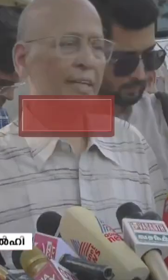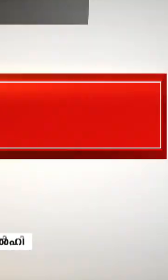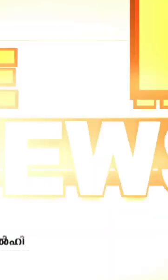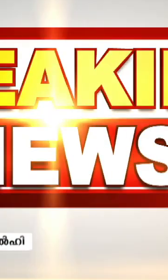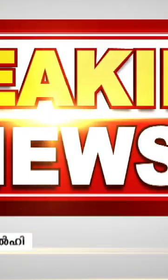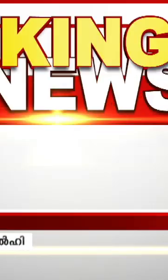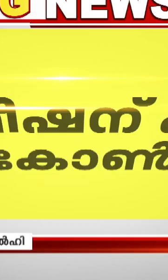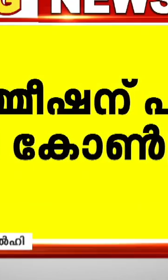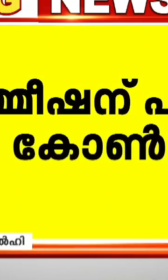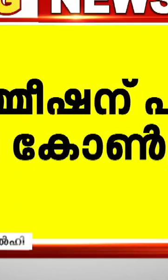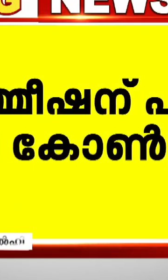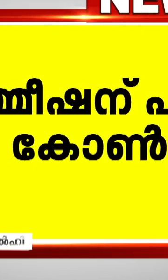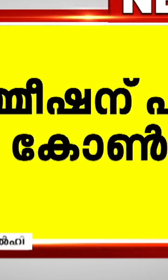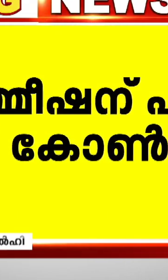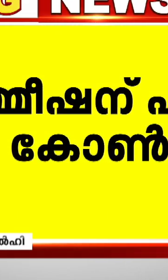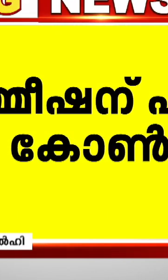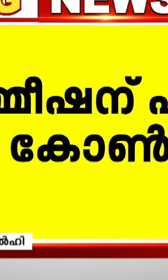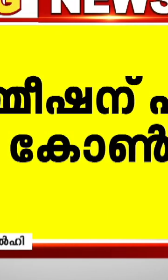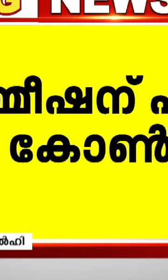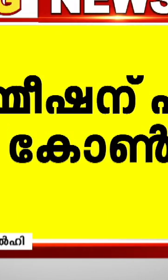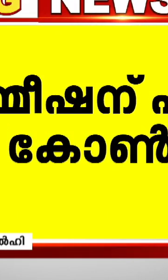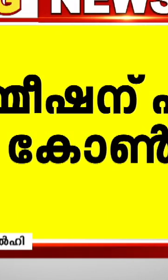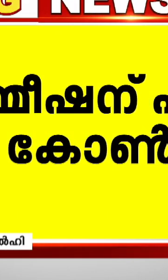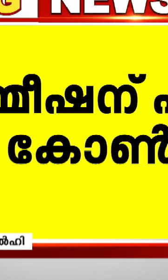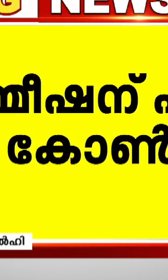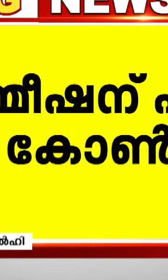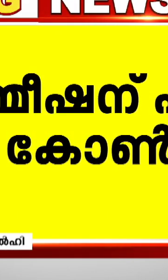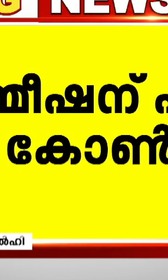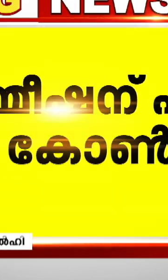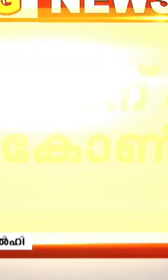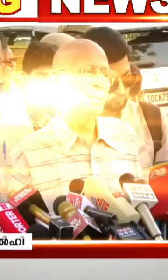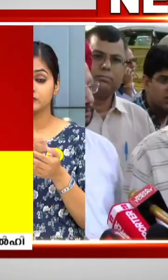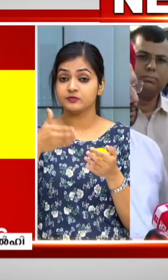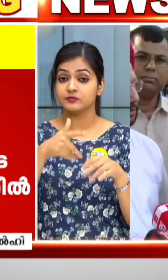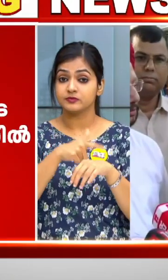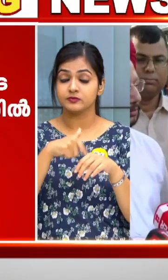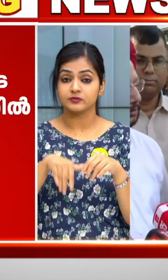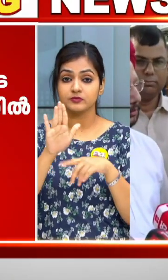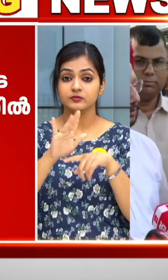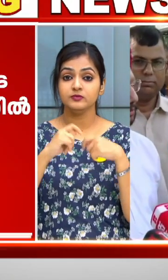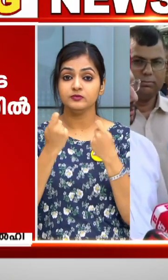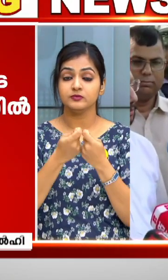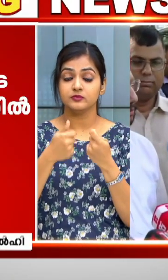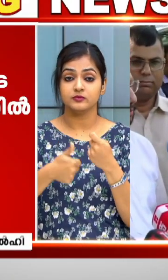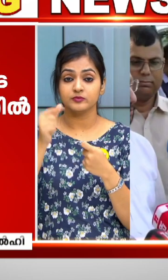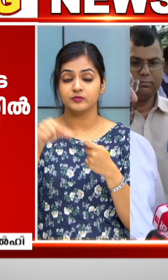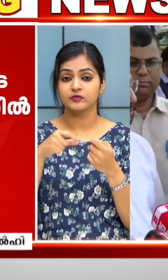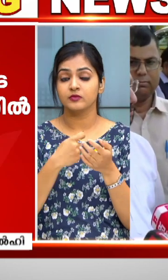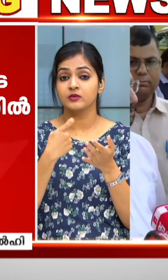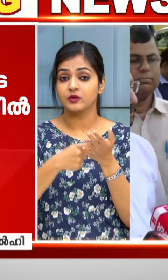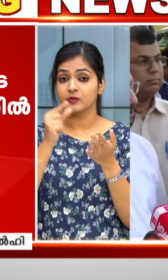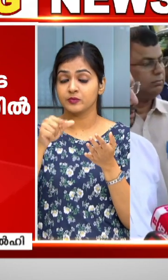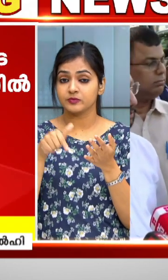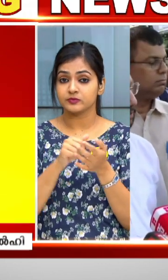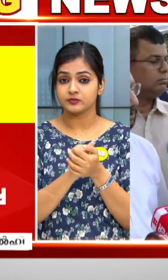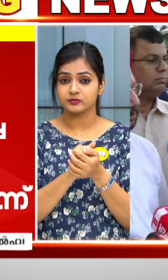ഇത്തരം പരാമർശങ്ങൾക്കെതിരെ തെരഞ്ഞെടുപ്പ് കമ്മീഷൻ സ്വീകരിക്കാറുണ്ട്. ഇത്തവണ തന്നെ കോൺഗ്രസ് നേതാവ് രൺദീപ് സിംഗ് സുർജേവാലയ്ക്ക്